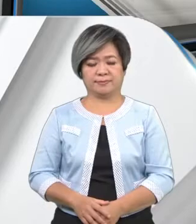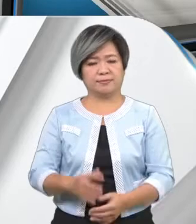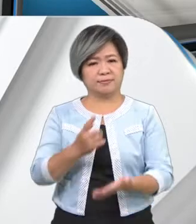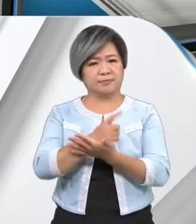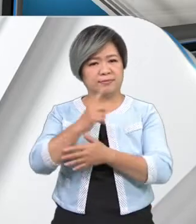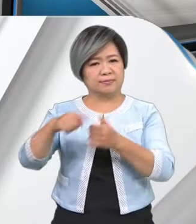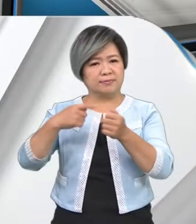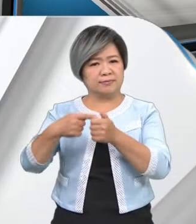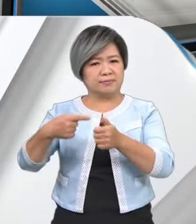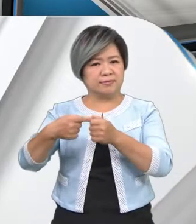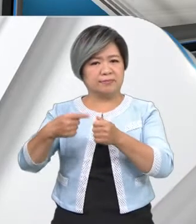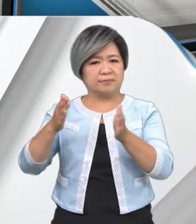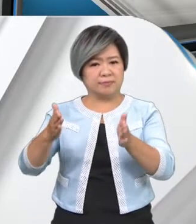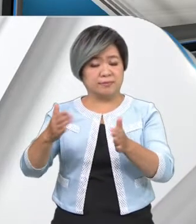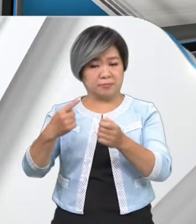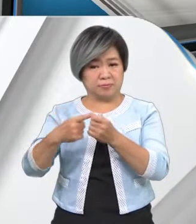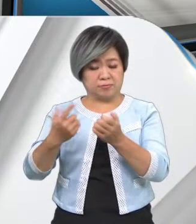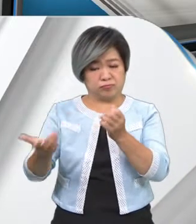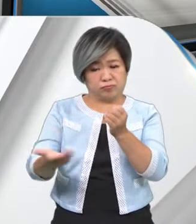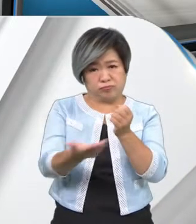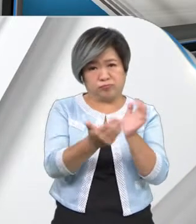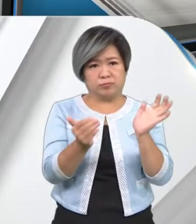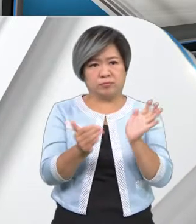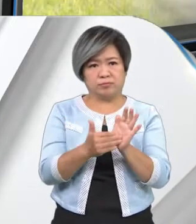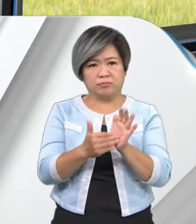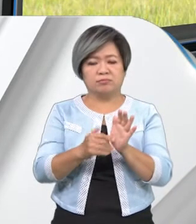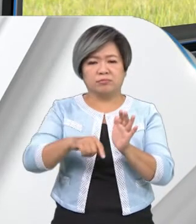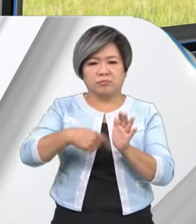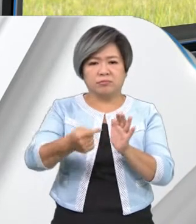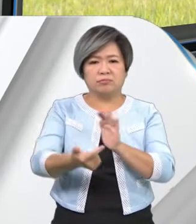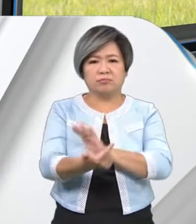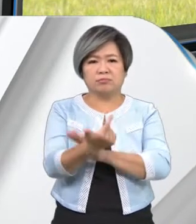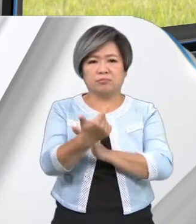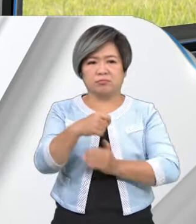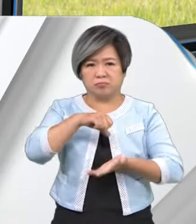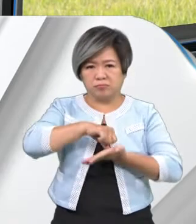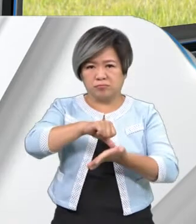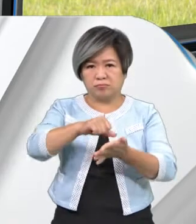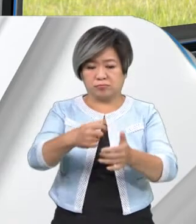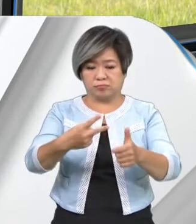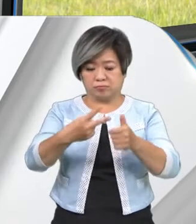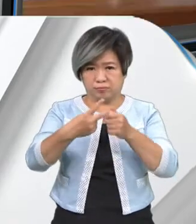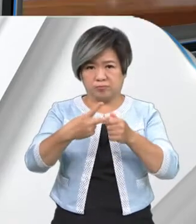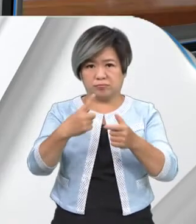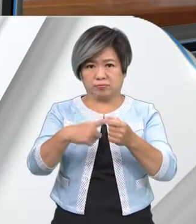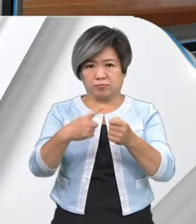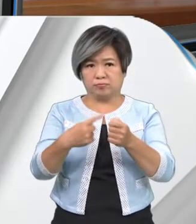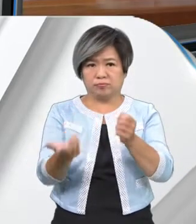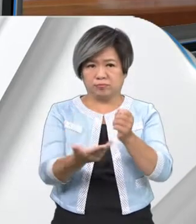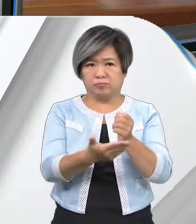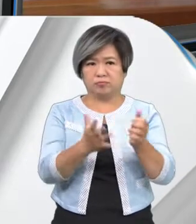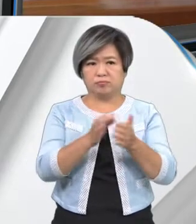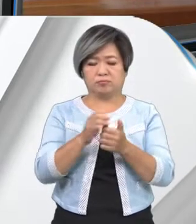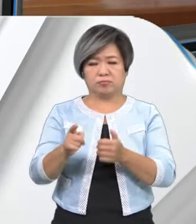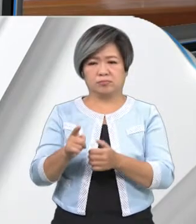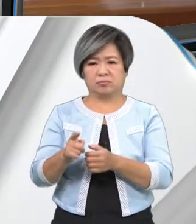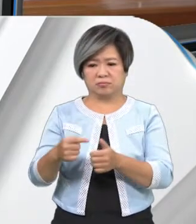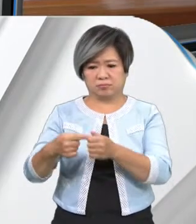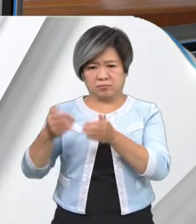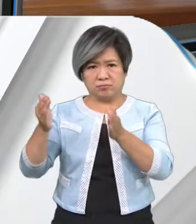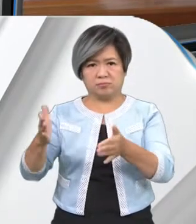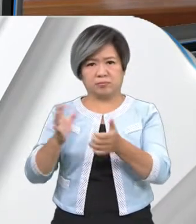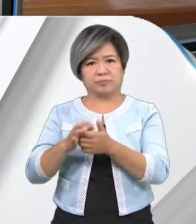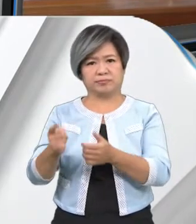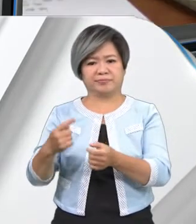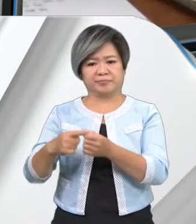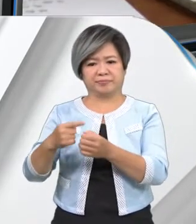当年头冬火刮好了后，农民不断夹夹来种番冬火，这才会同天空的火光切上